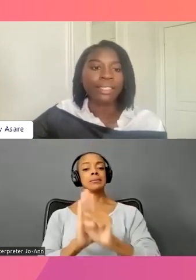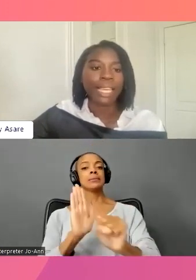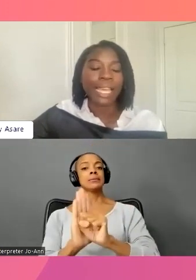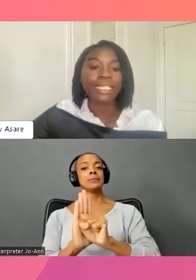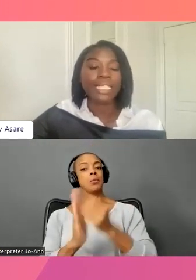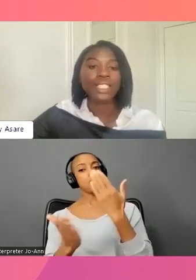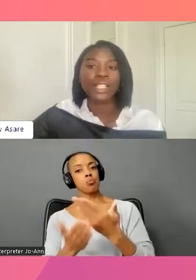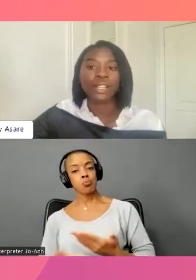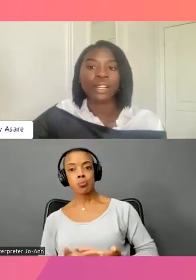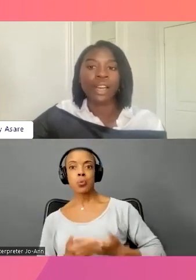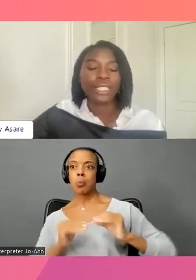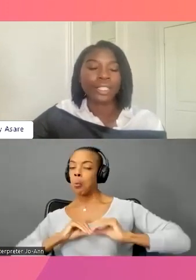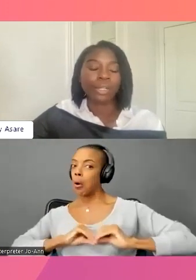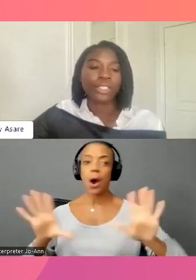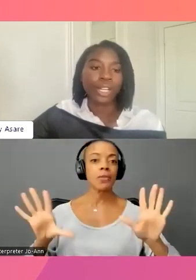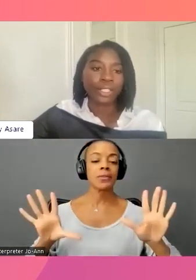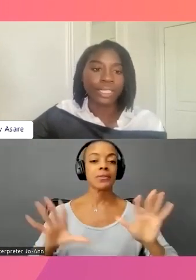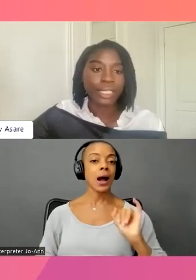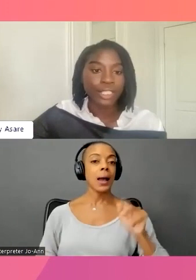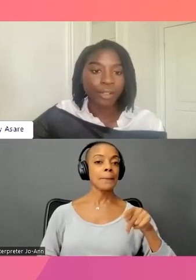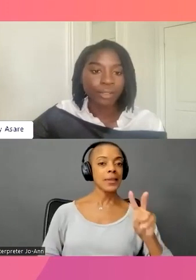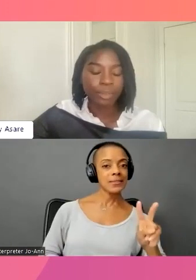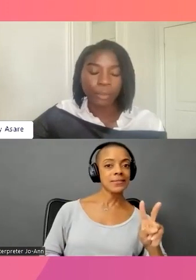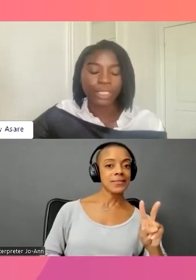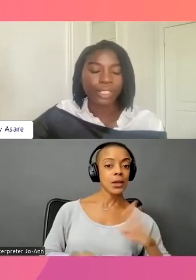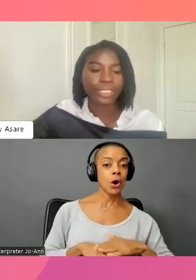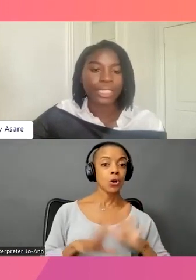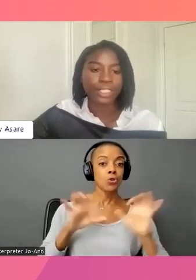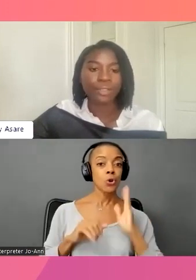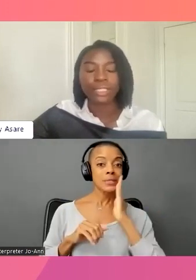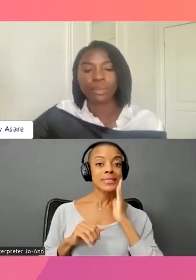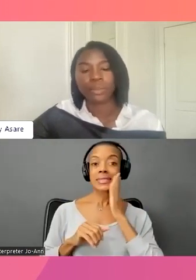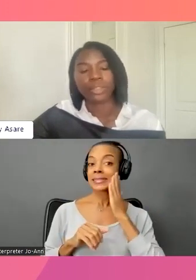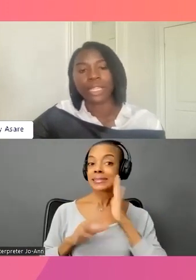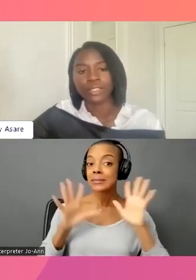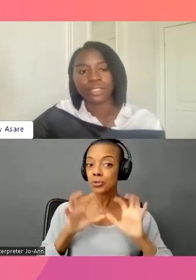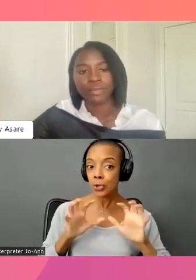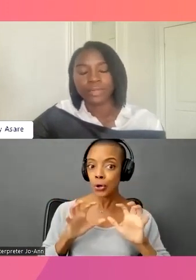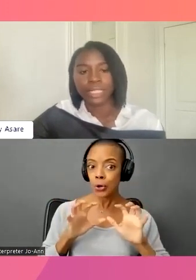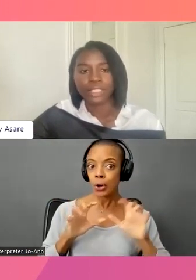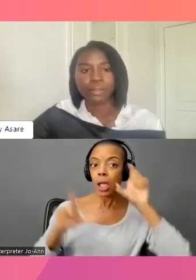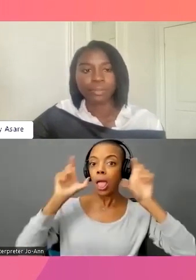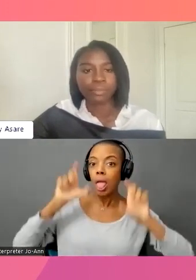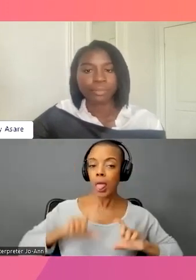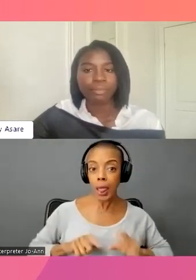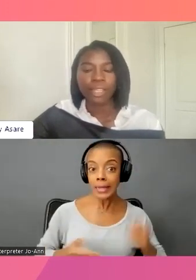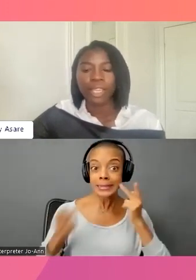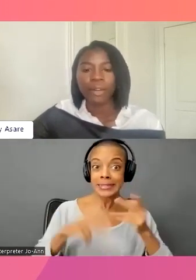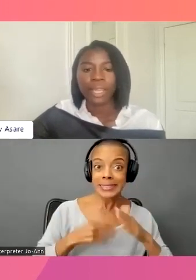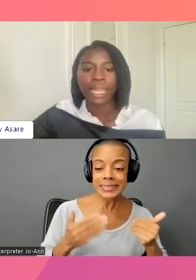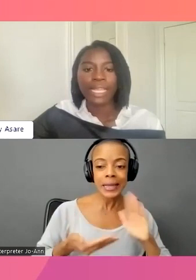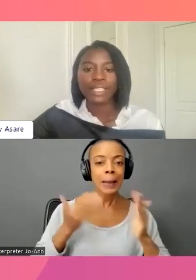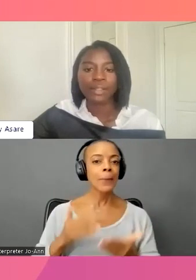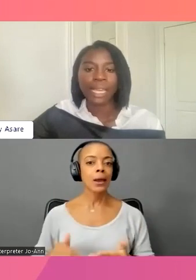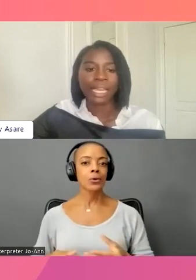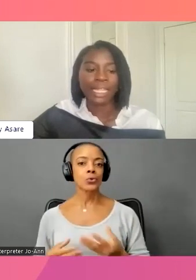vous n'allez pas forcément voir les signes de violence conjugale quand quelqu'un a la peau